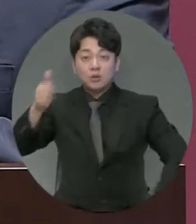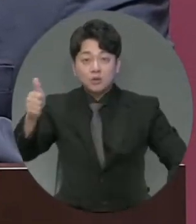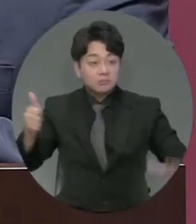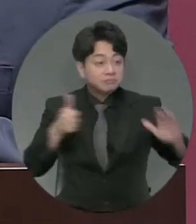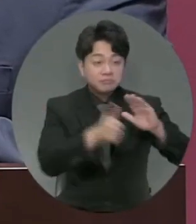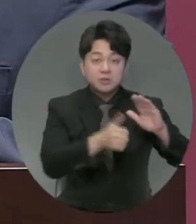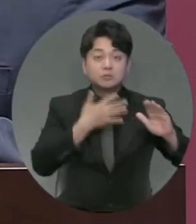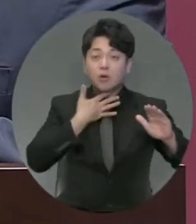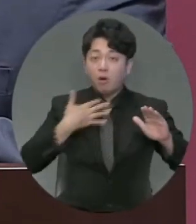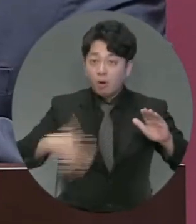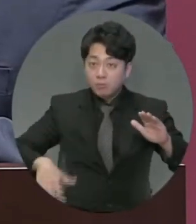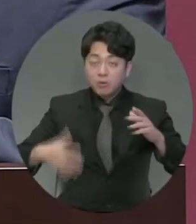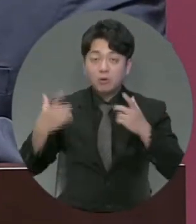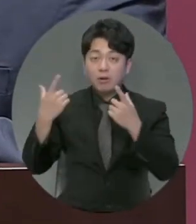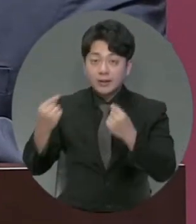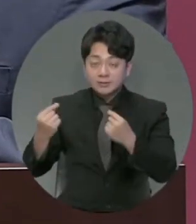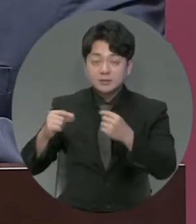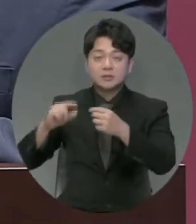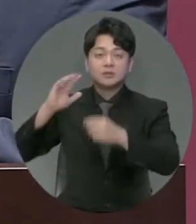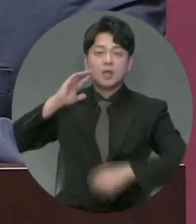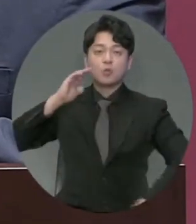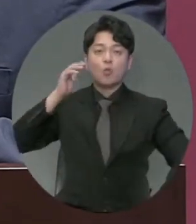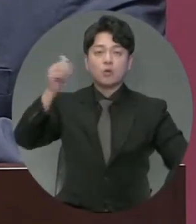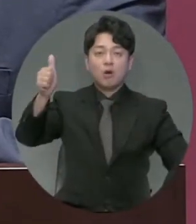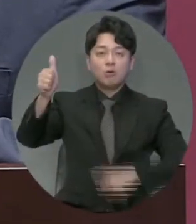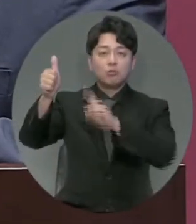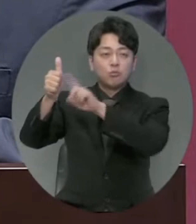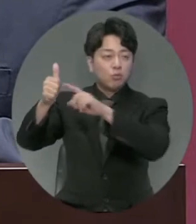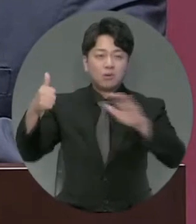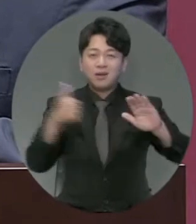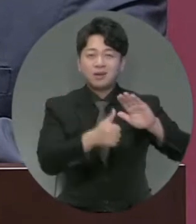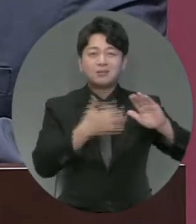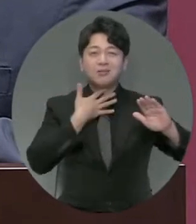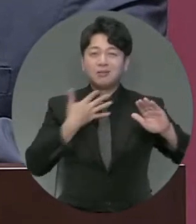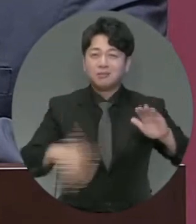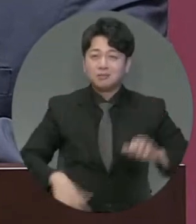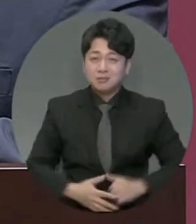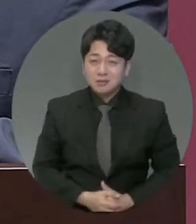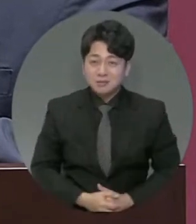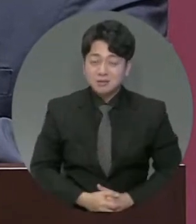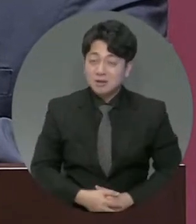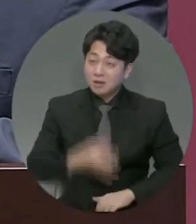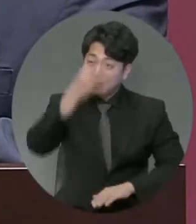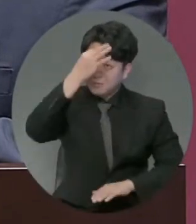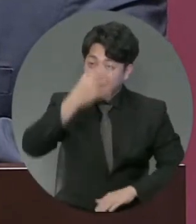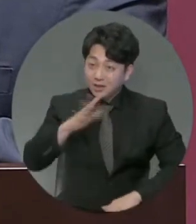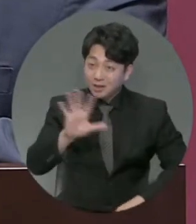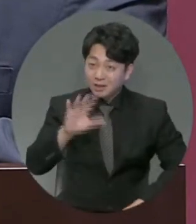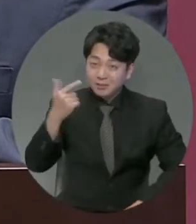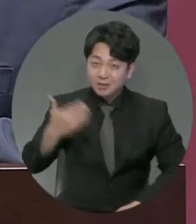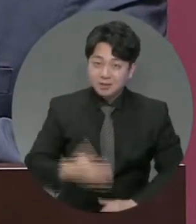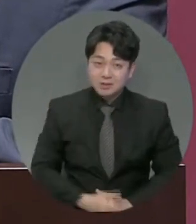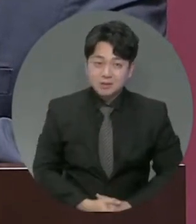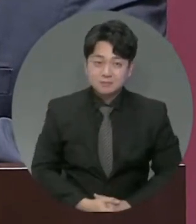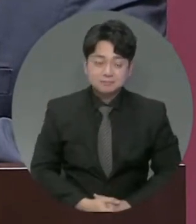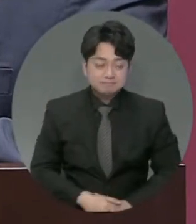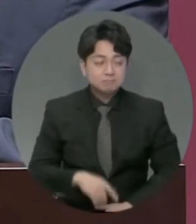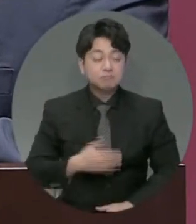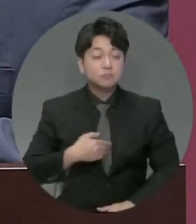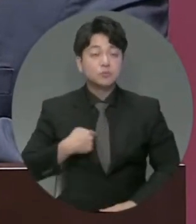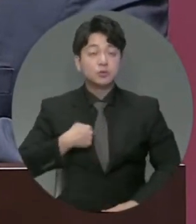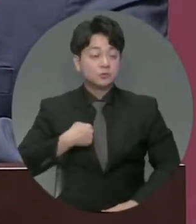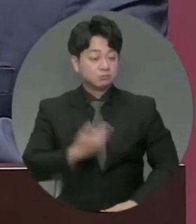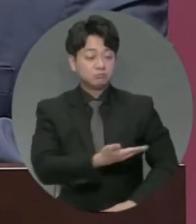대통령과 국무총리의 무관심도 있습니다. 좀 미안하지 않습니까? 저는 그분들에 대해서 너무나